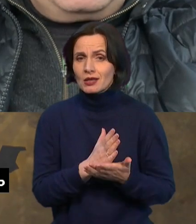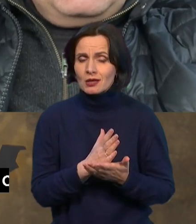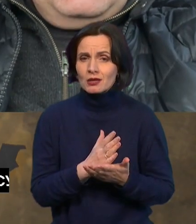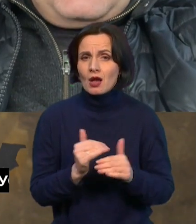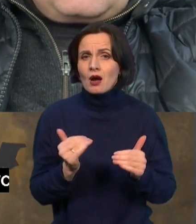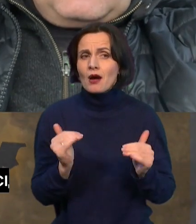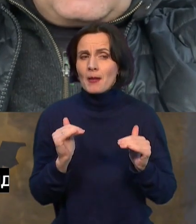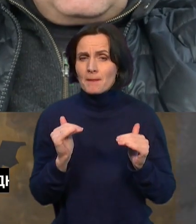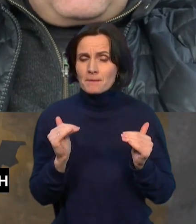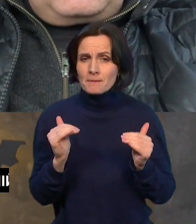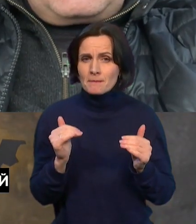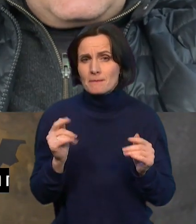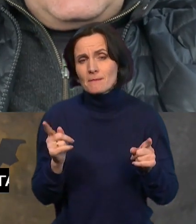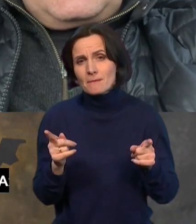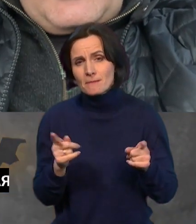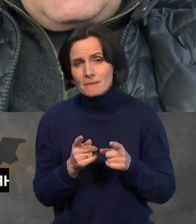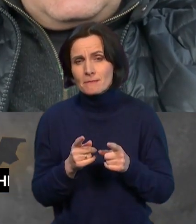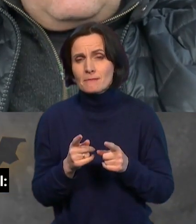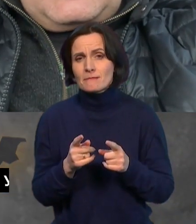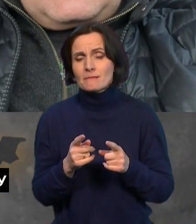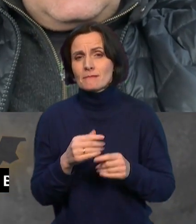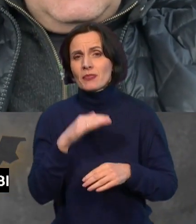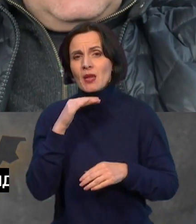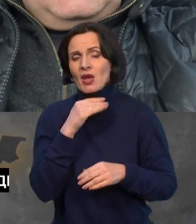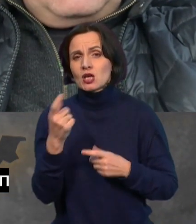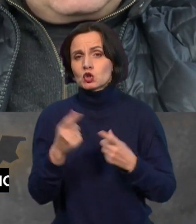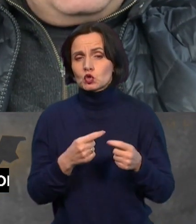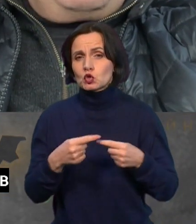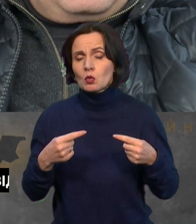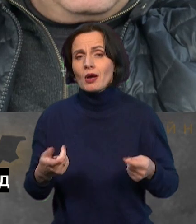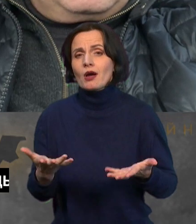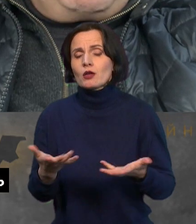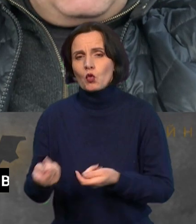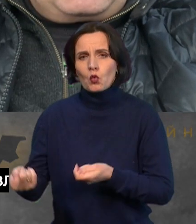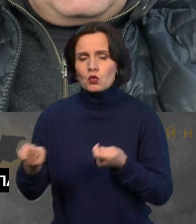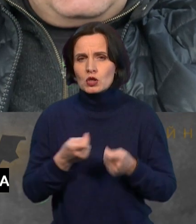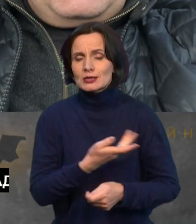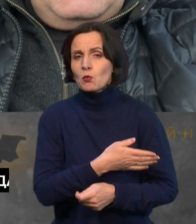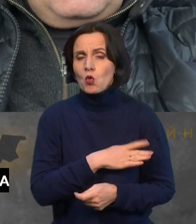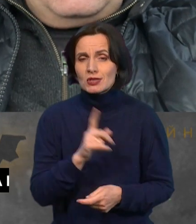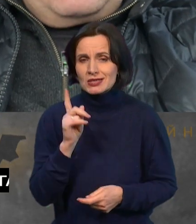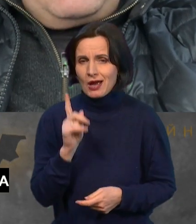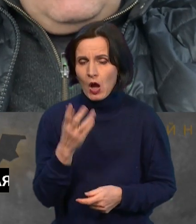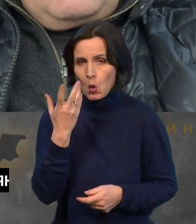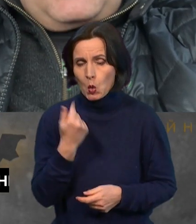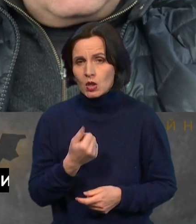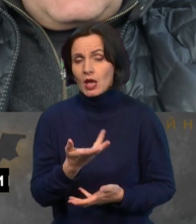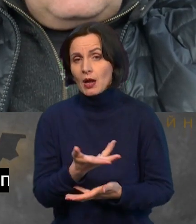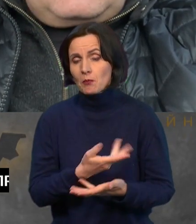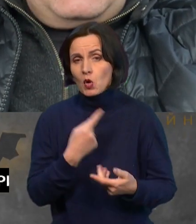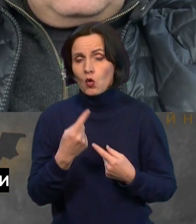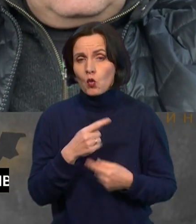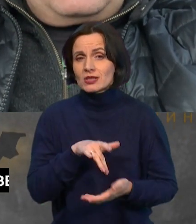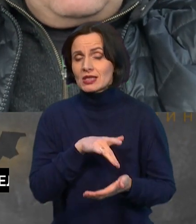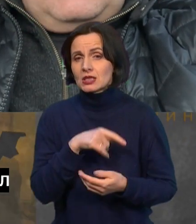сегмент м'ясомолочної продукції, який завозяться, власне, з Польщі. Але коли ми з вами говоримо про Центральну